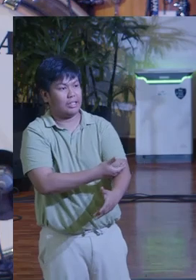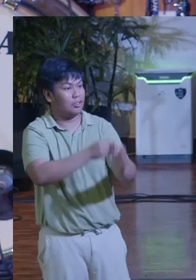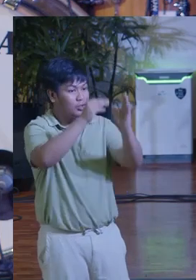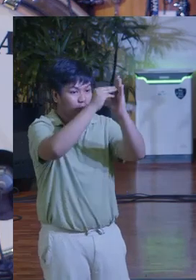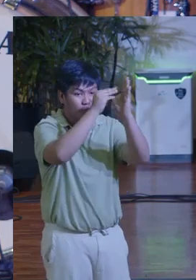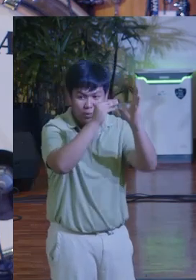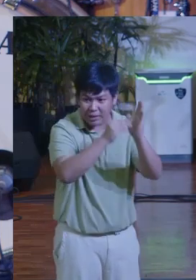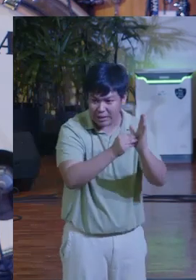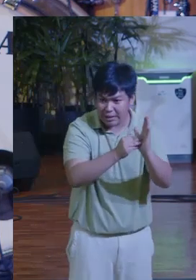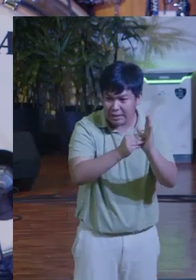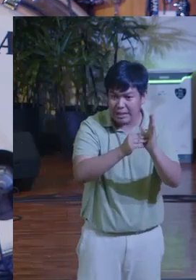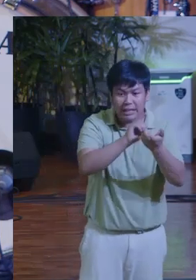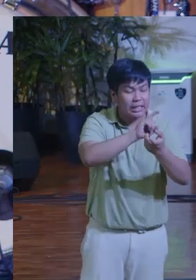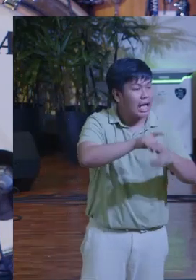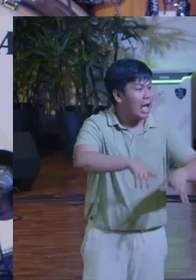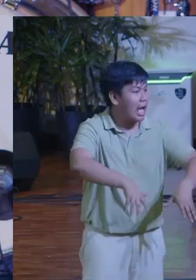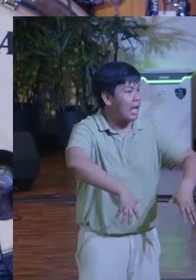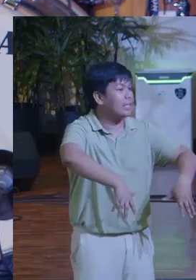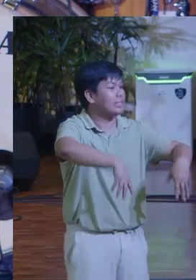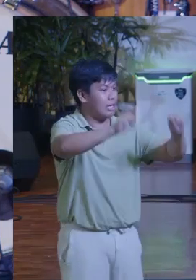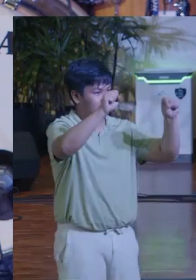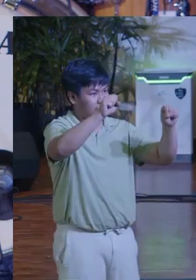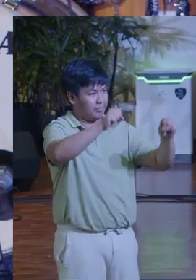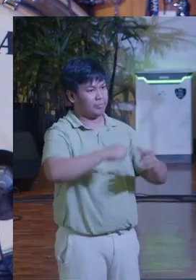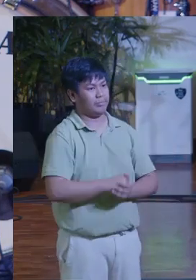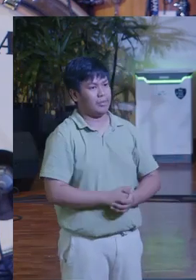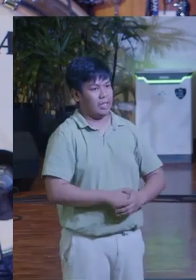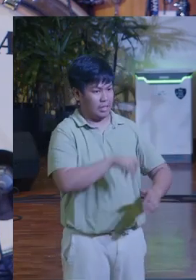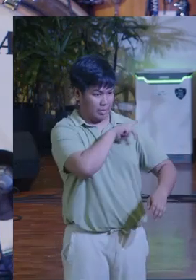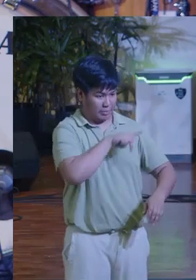Moses? Inadapt niya po si Moses.